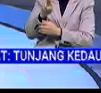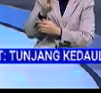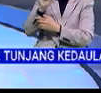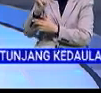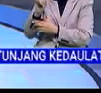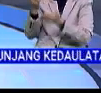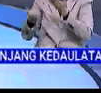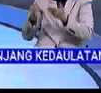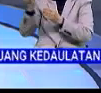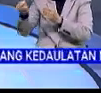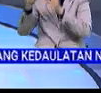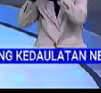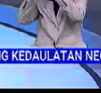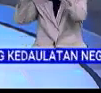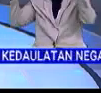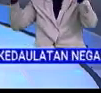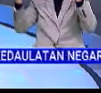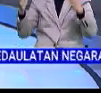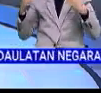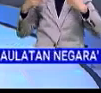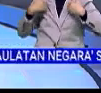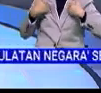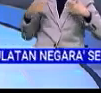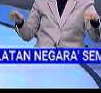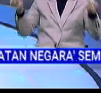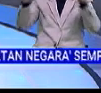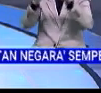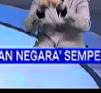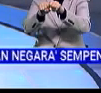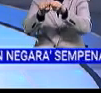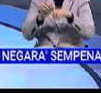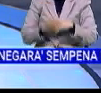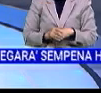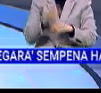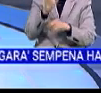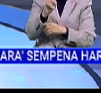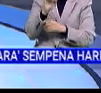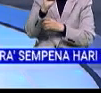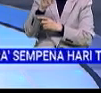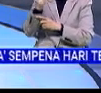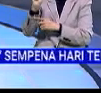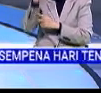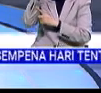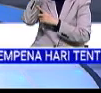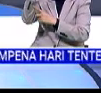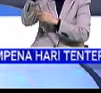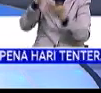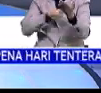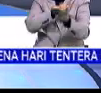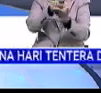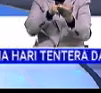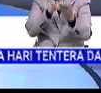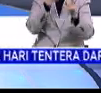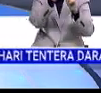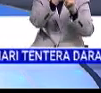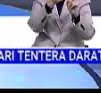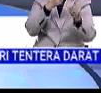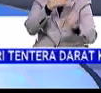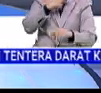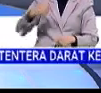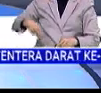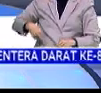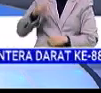bayangan beliau sudah menemui pengganti. Nora menjelaskan konsep video arahan Raja Syahiran